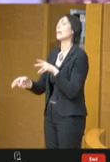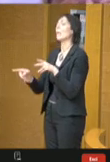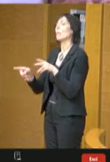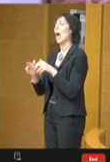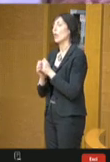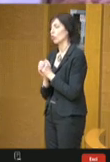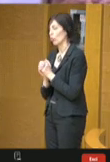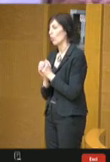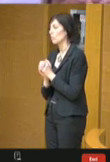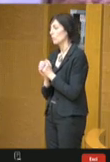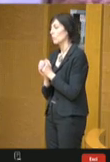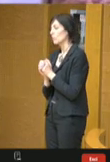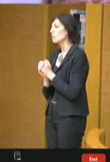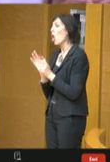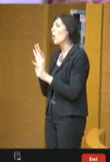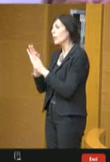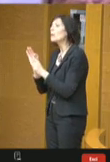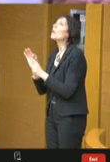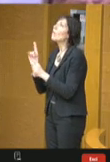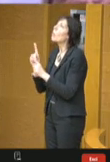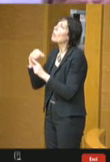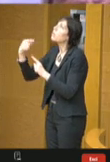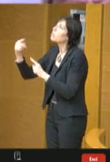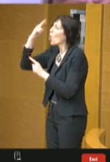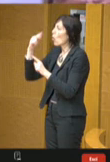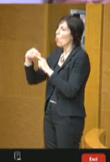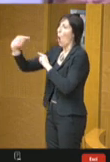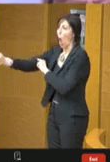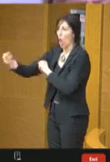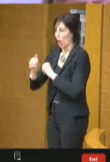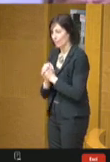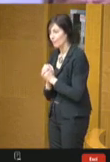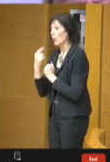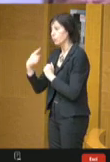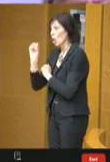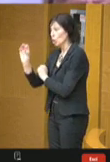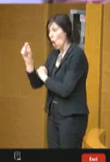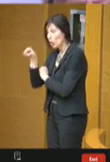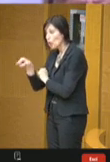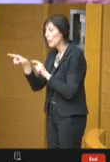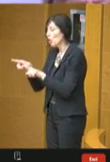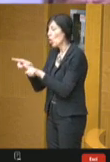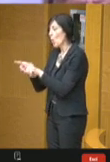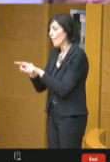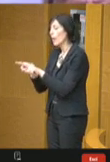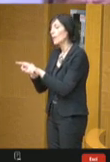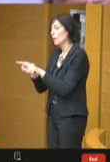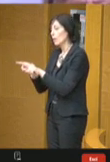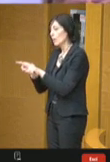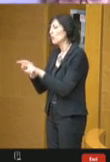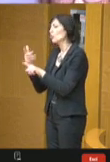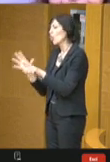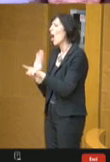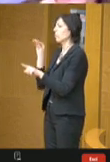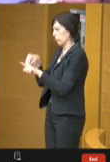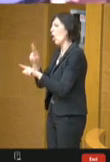finalizzati peraltro all'immissione in ruolo. E anche questi docenti, come quelli immessi in